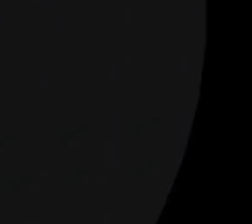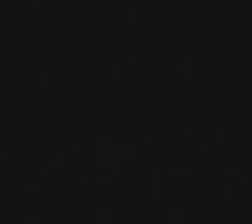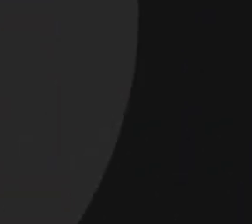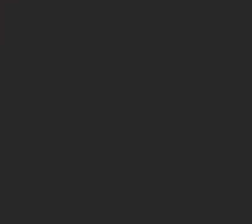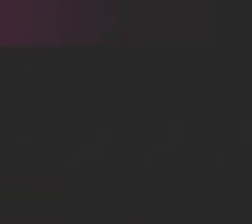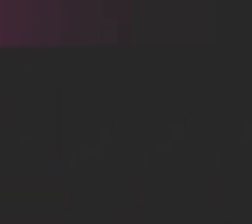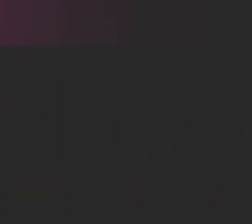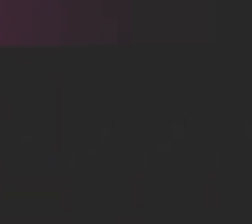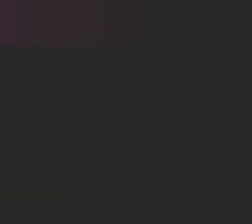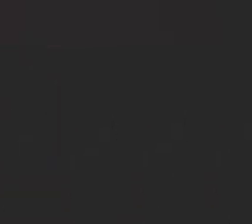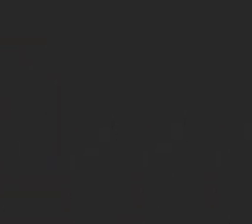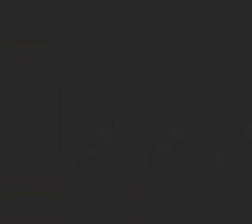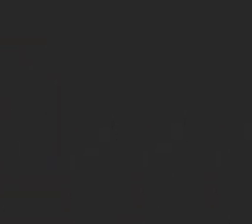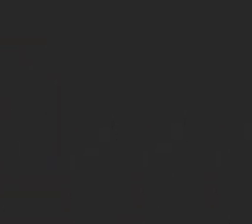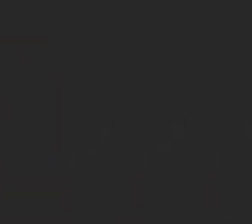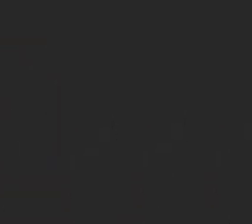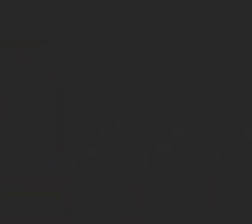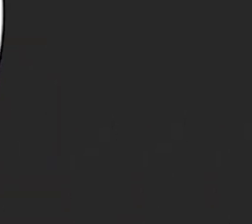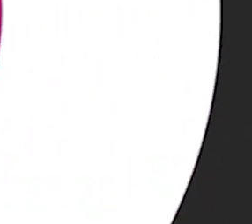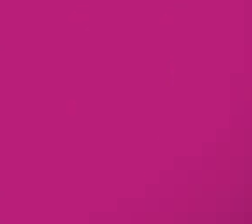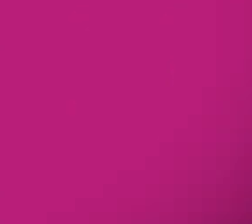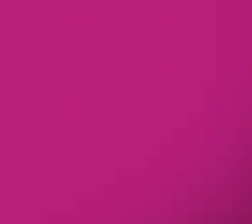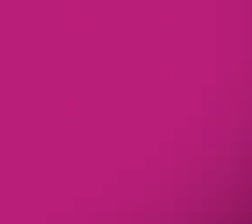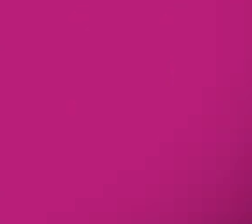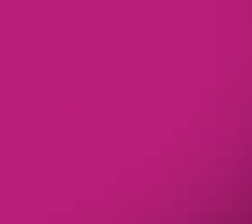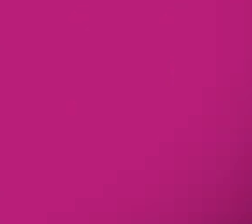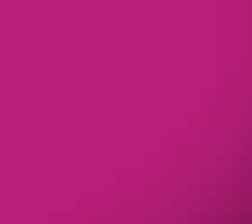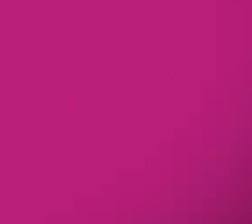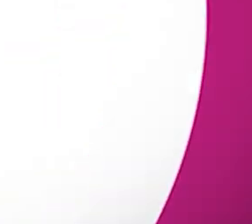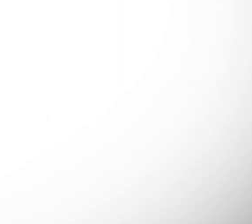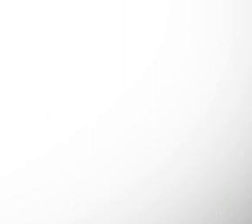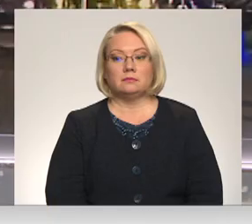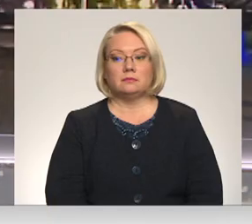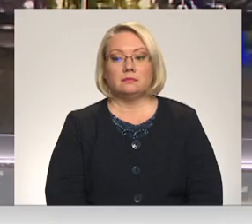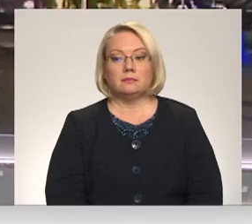Re! Viss ēters ir te!